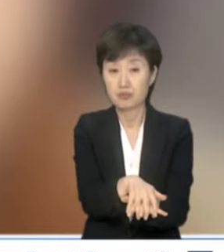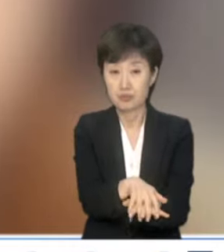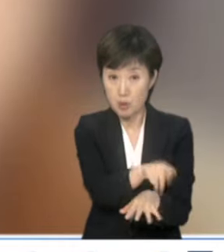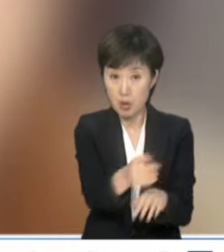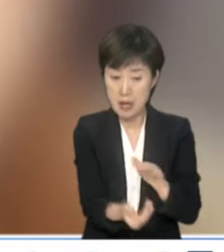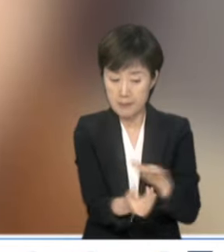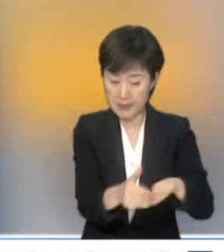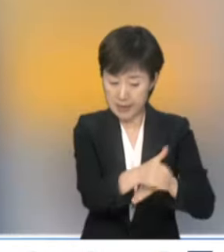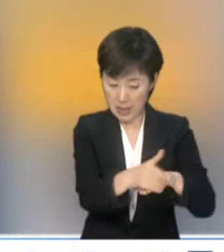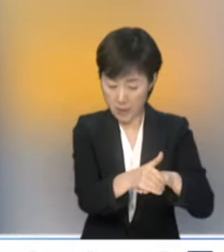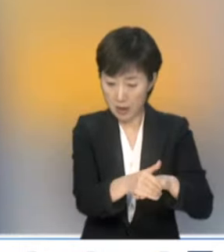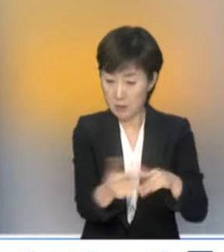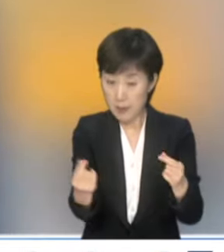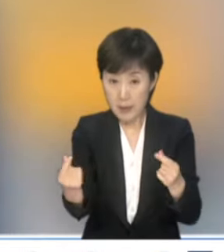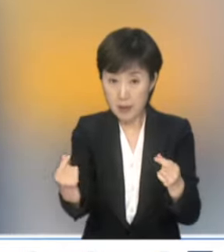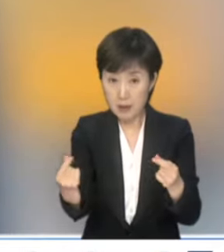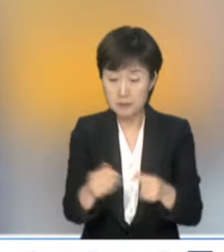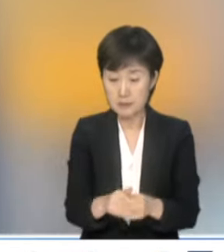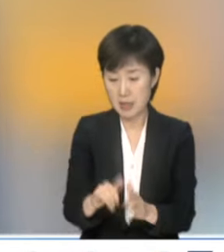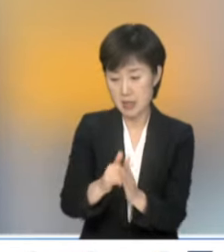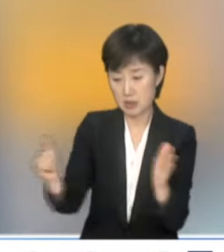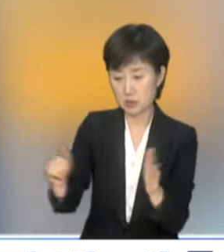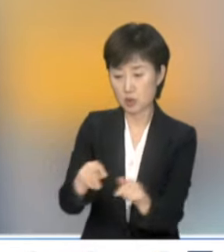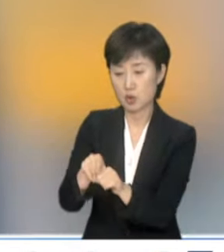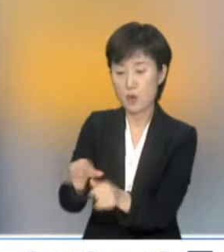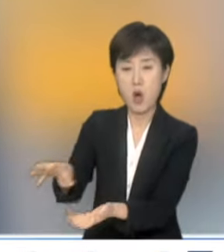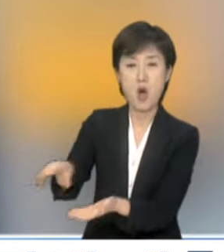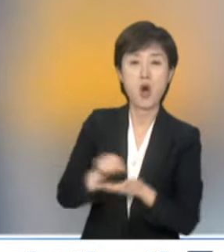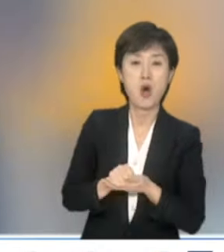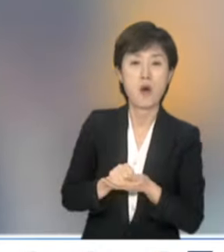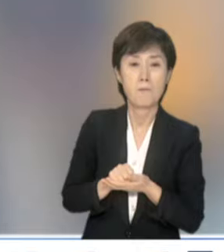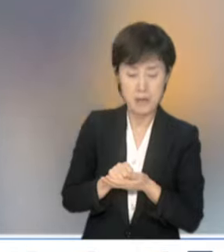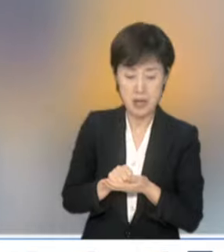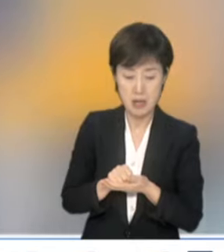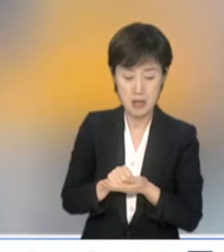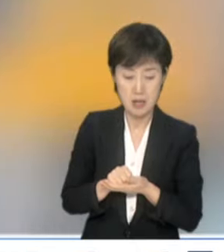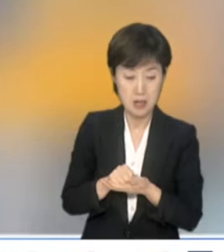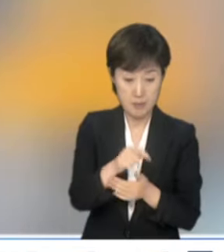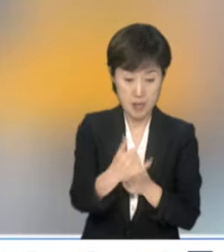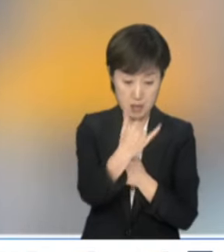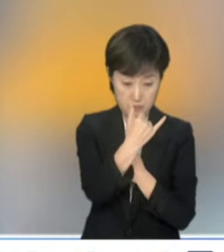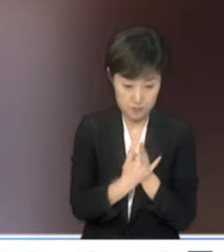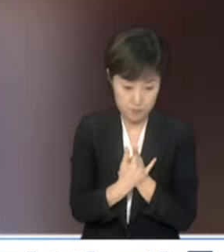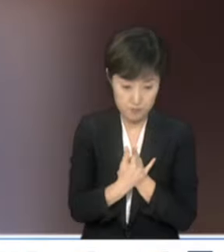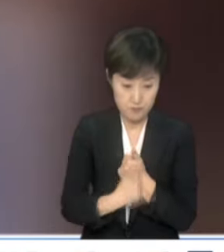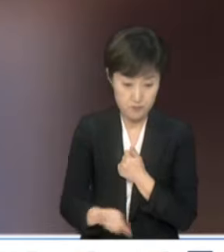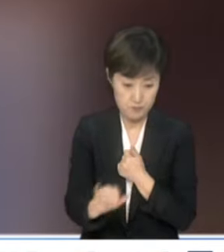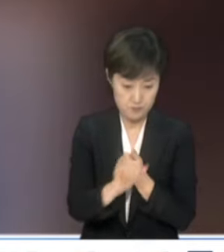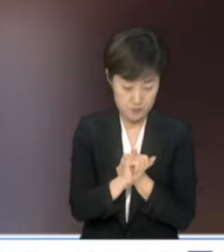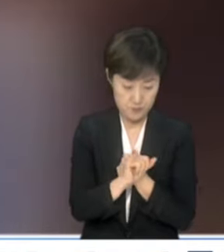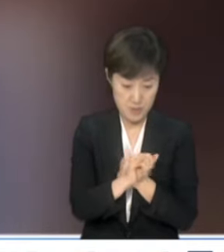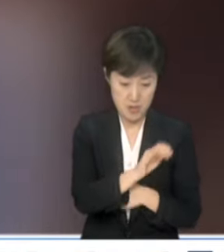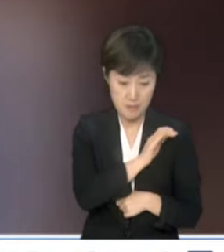범죄의 일환으로 보는 거죠. 이렇게 가족들의 신상을 가지고 있다는 것은 우리 조직을 일하다가 우리를 배신하거나